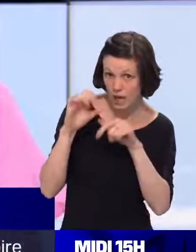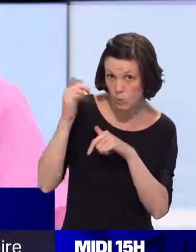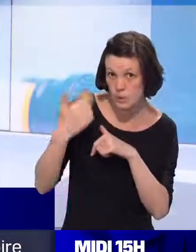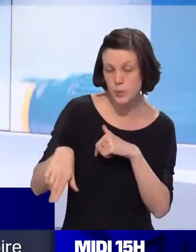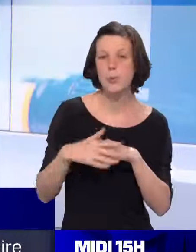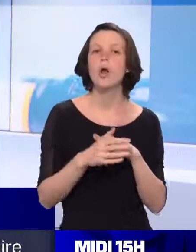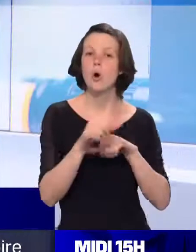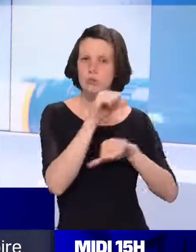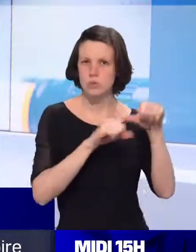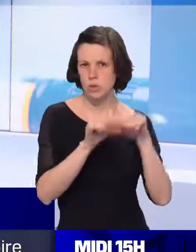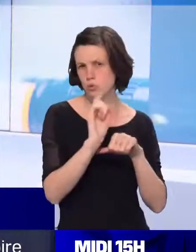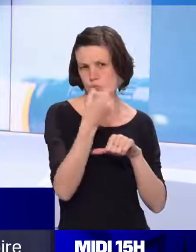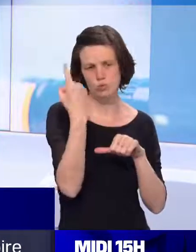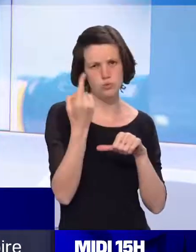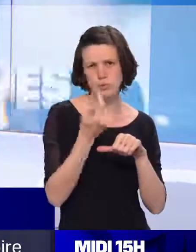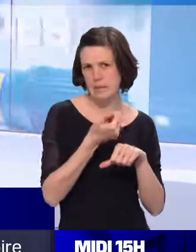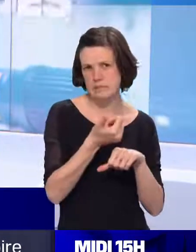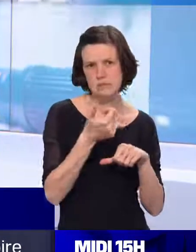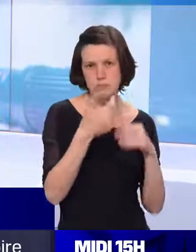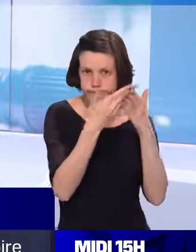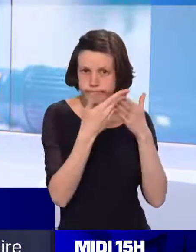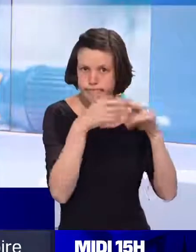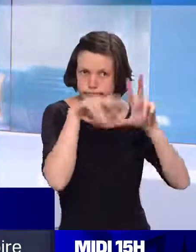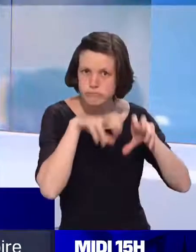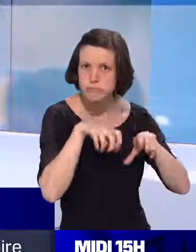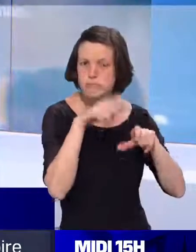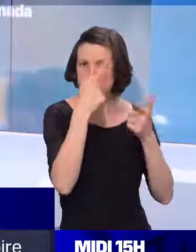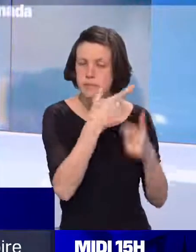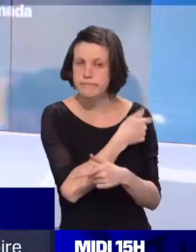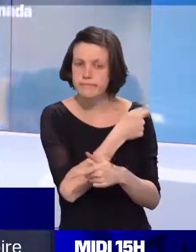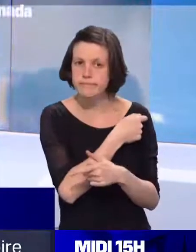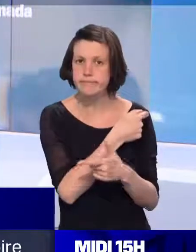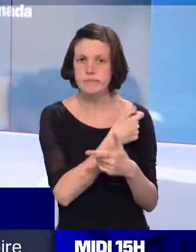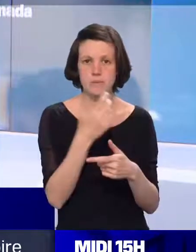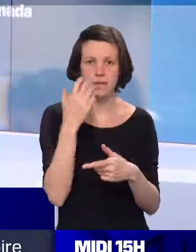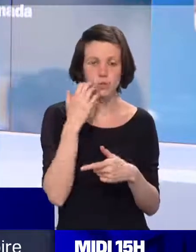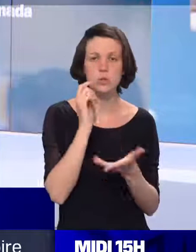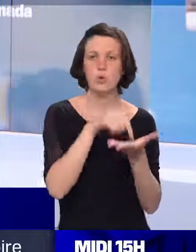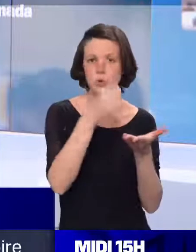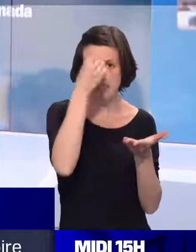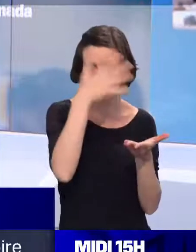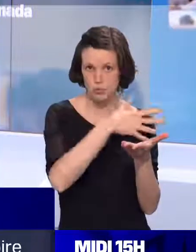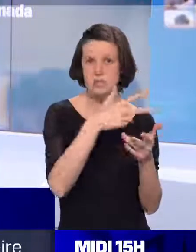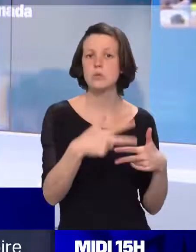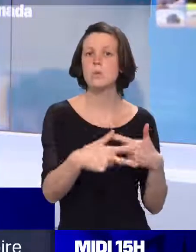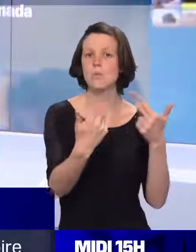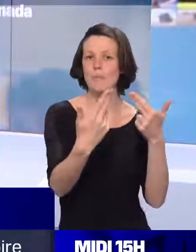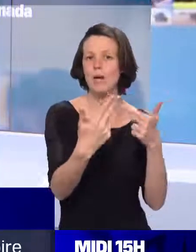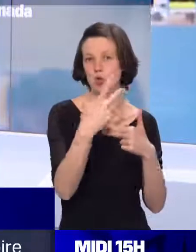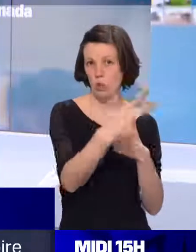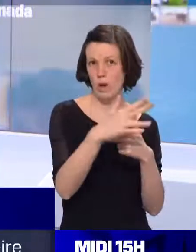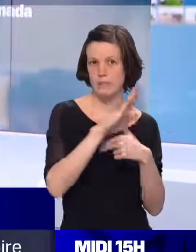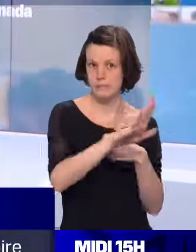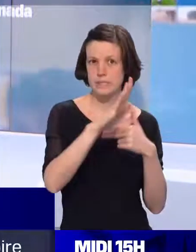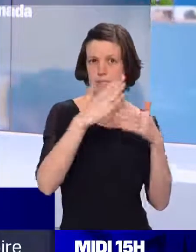Pour Pfizer-BioNTech, c'est une étude clinique de phase 3 menée aux États-Unis sur les 12-15 ans qui a révélé fin mars qu'elle était